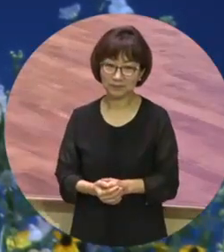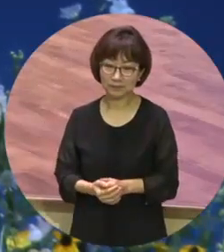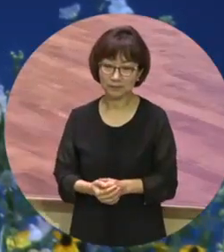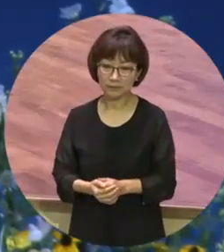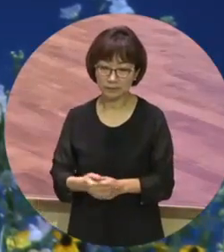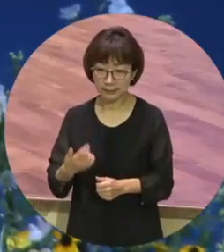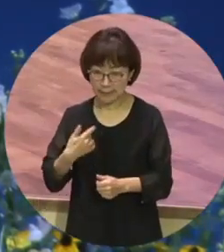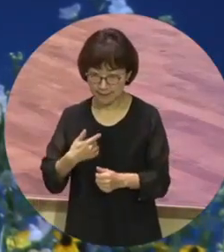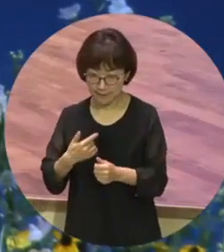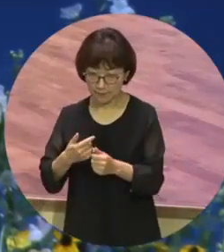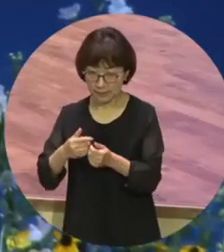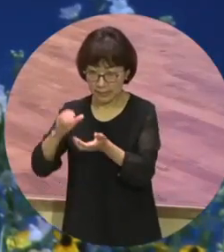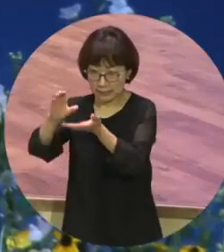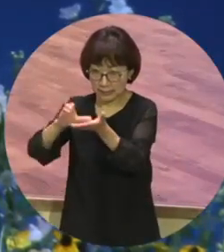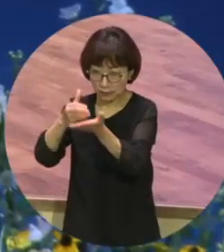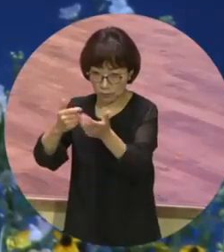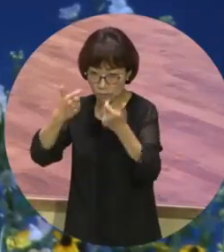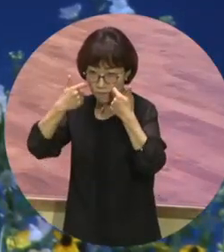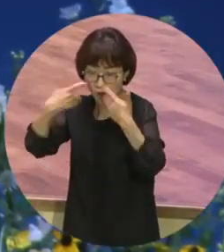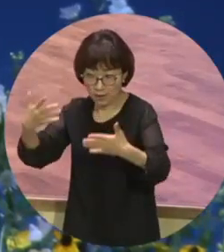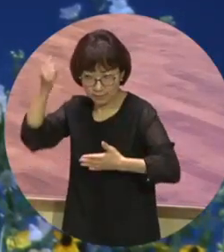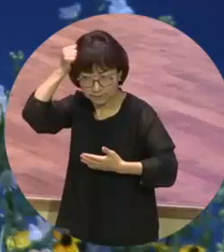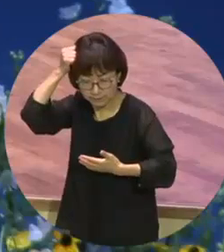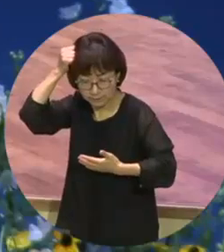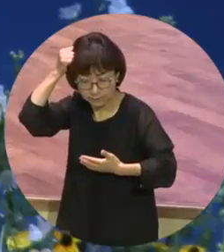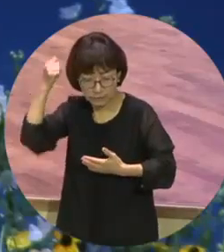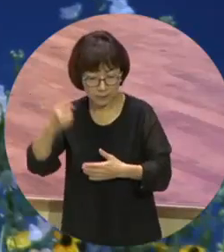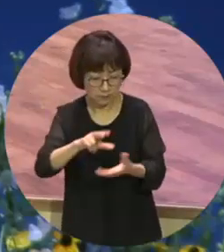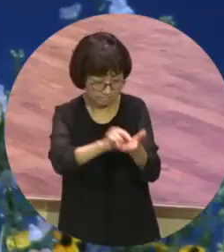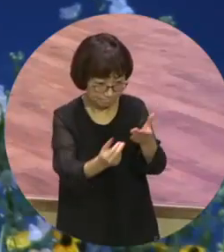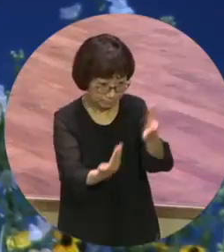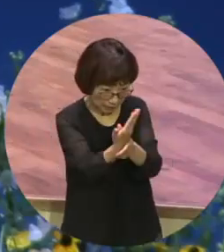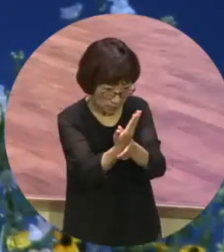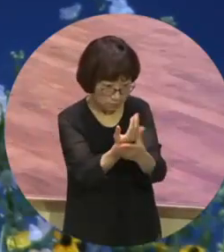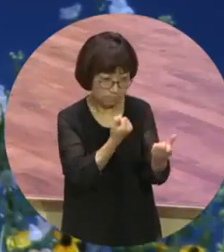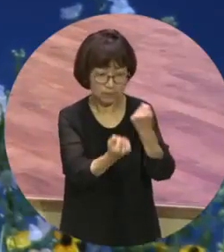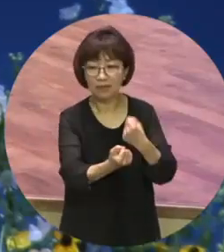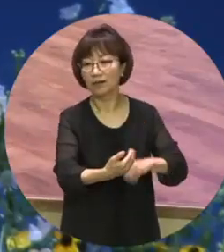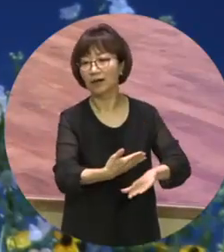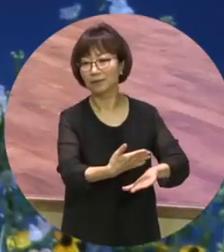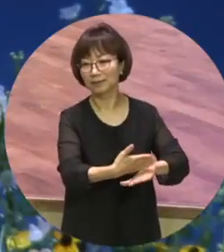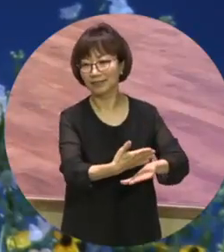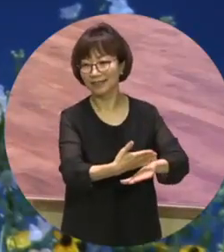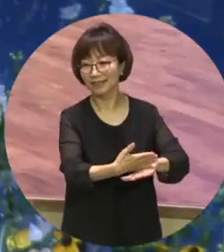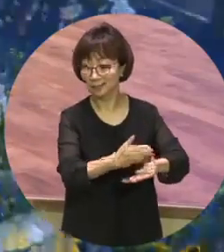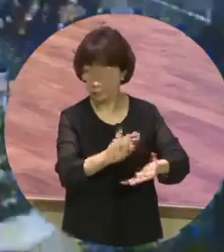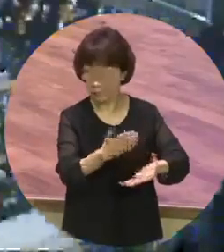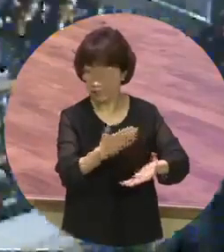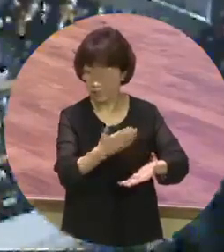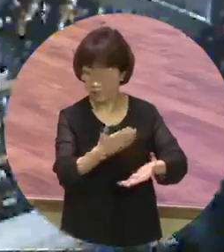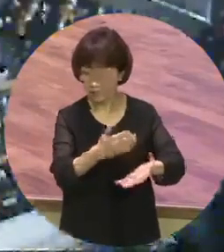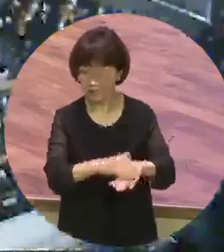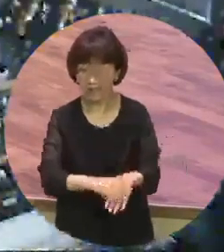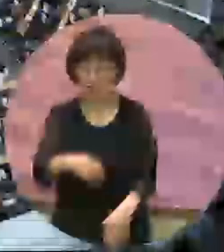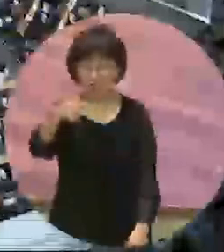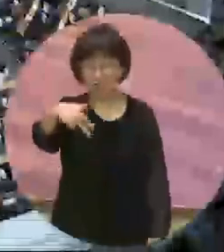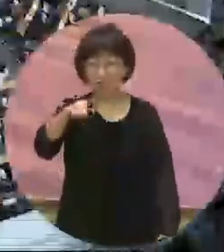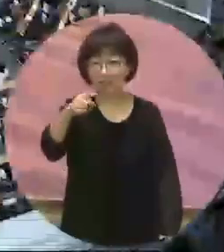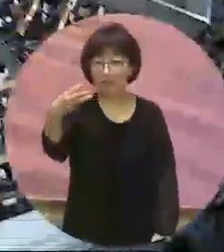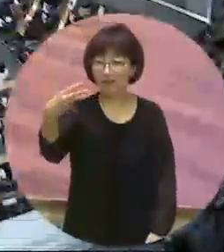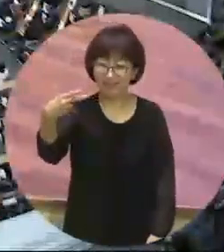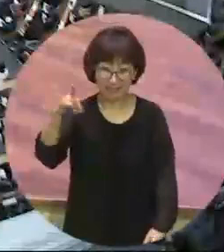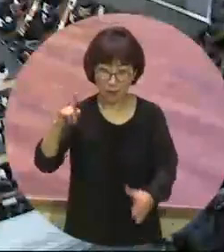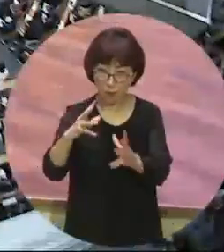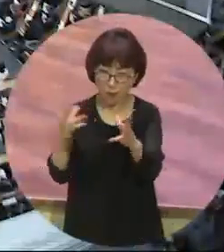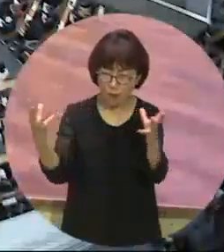속에서도 나타난 것이 바로 절대 감사예요. 같이 봅시다. 절대 감사. 절대